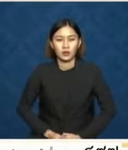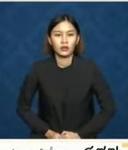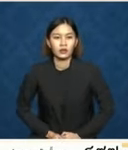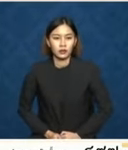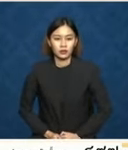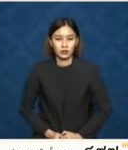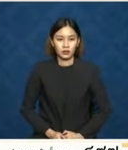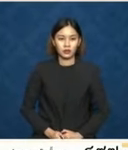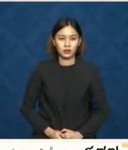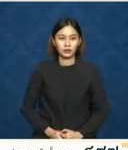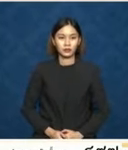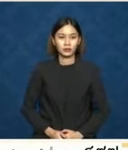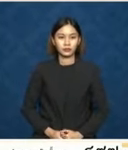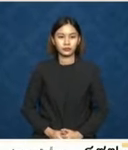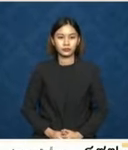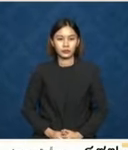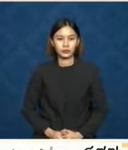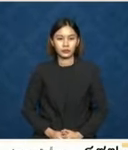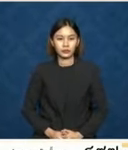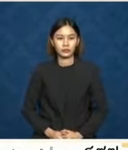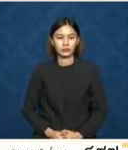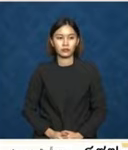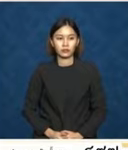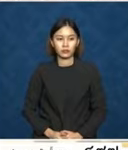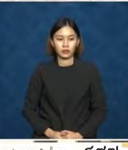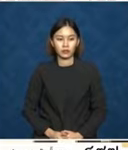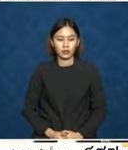จรยุทธจตุรพรประสิทธิ์